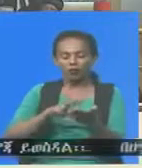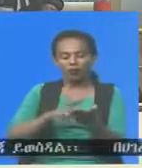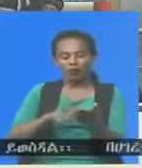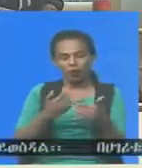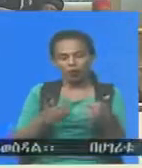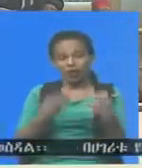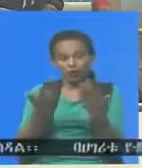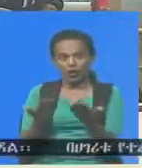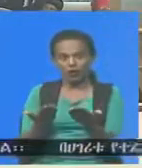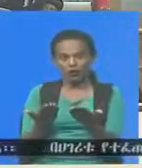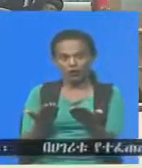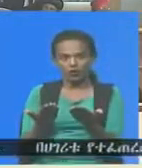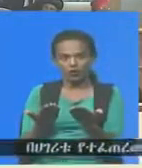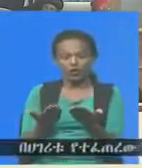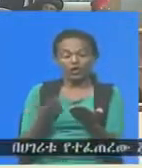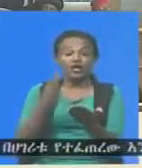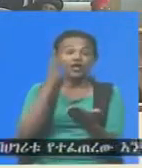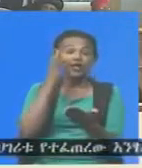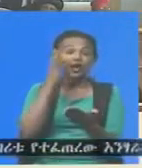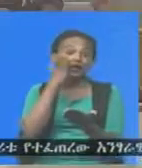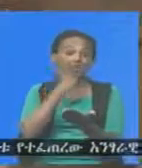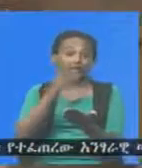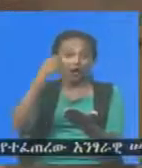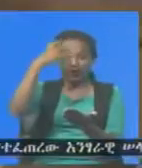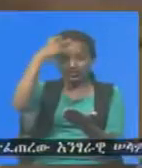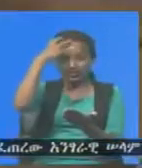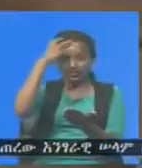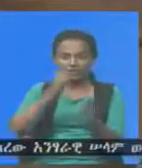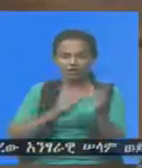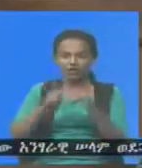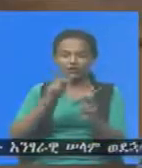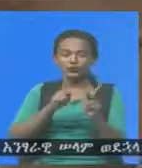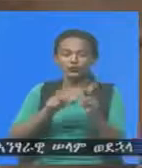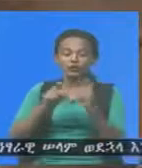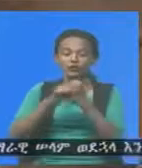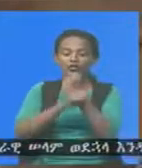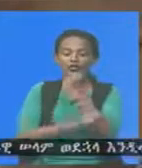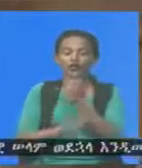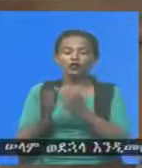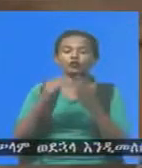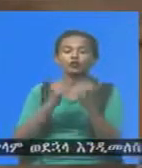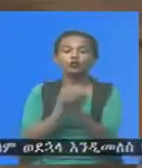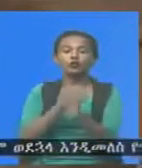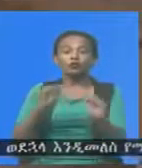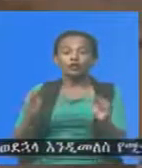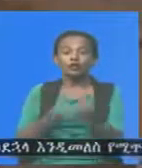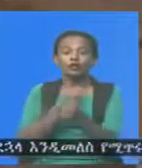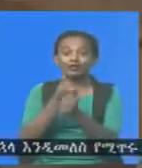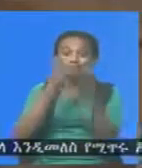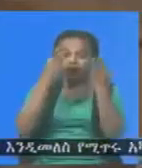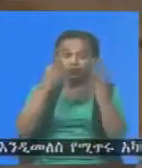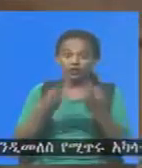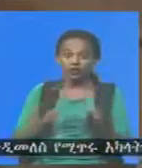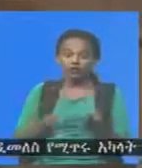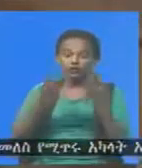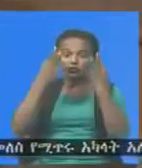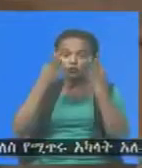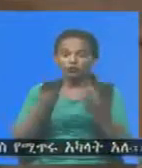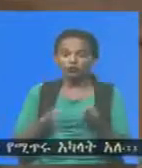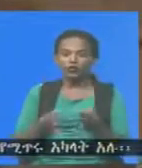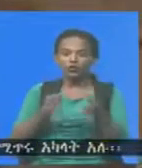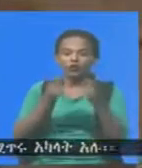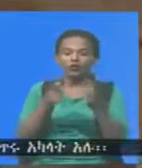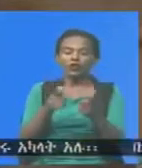አቀርባለሁ። ኢህአዴግና መንግስት የህዝቡን መሰረታዊ ችግሮች ለመፍታት ተከታታይ ውሳኔዎችን በመወሰን በፈጣን